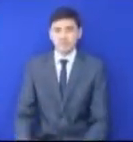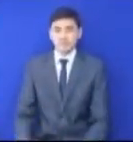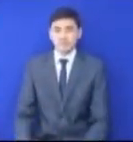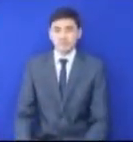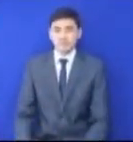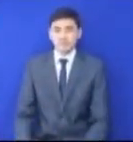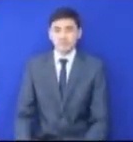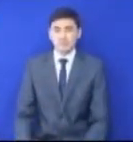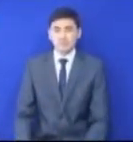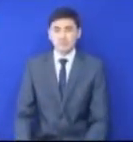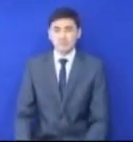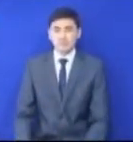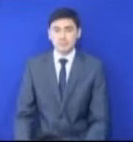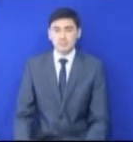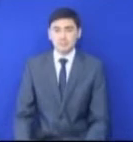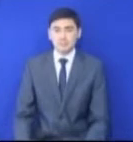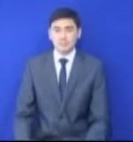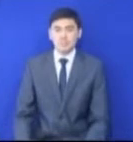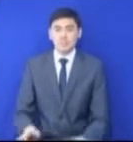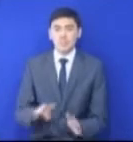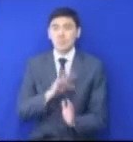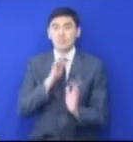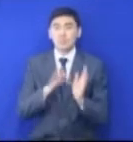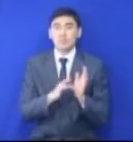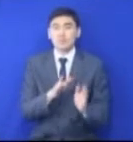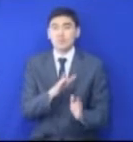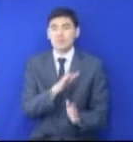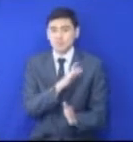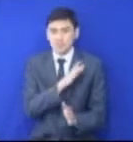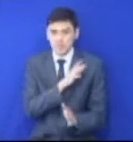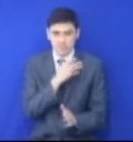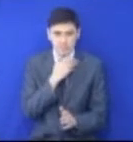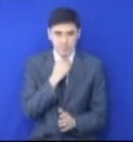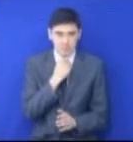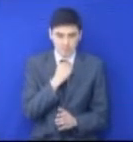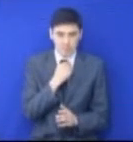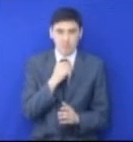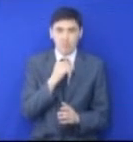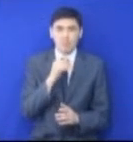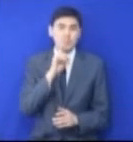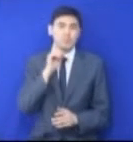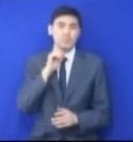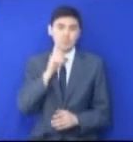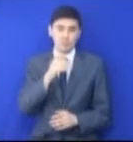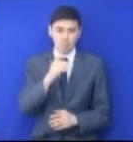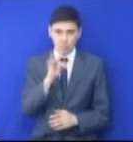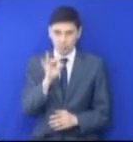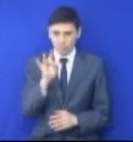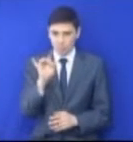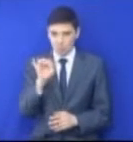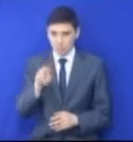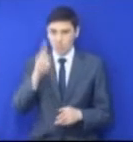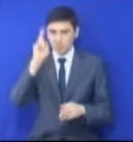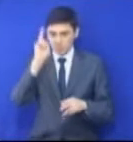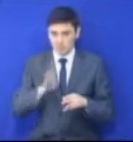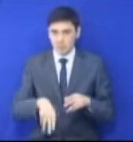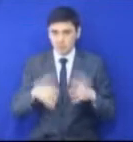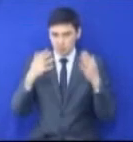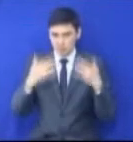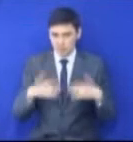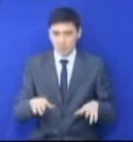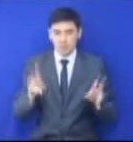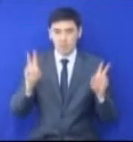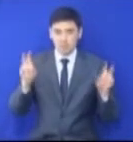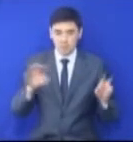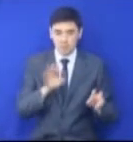«Семей». В городе завершился областной молодежный форум Open Space, который собрал более 5000 участников. Закрытие